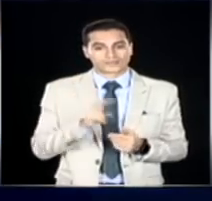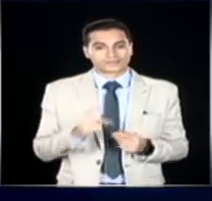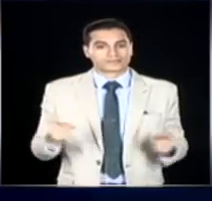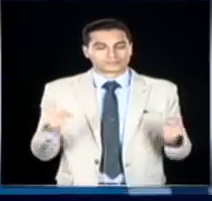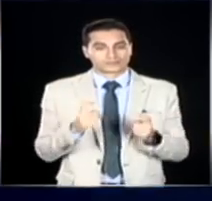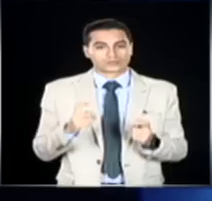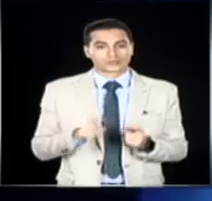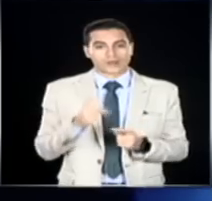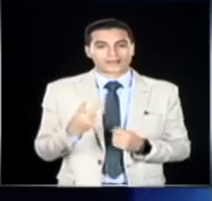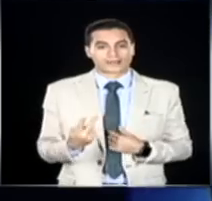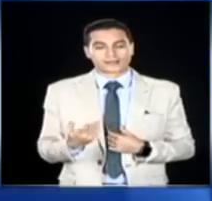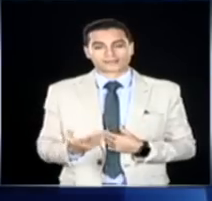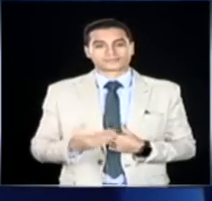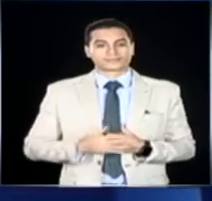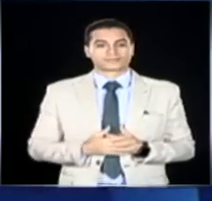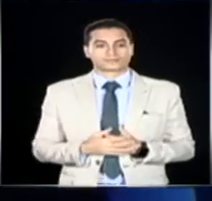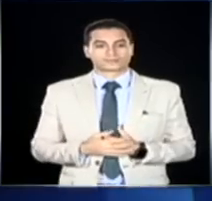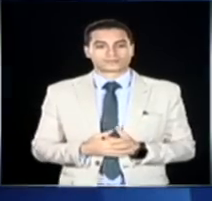سؤال الثاني